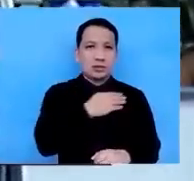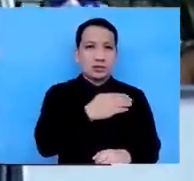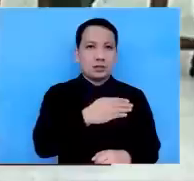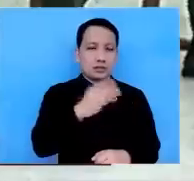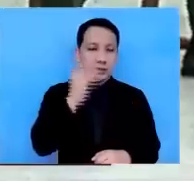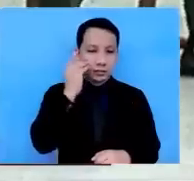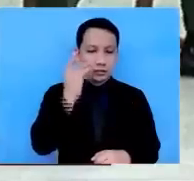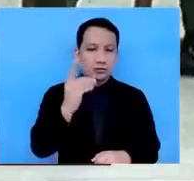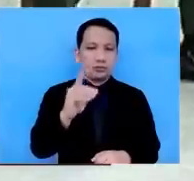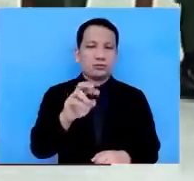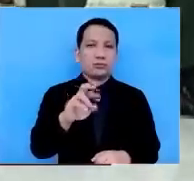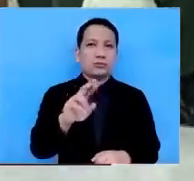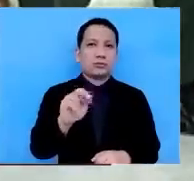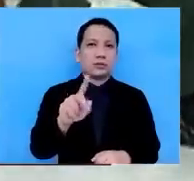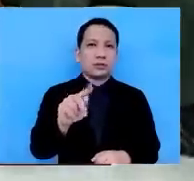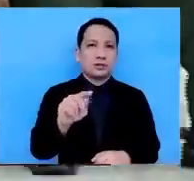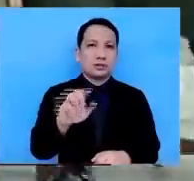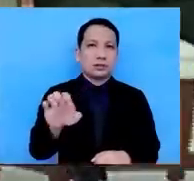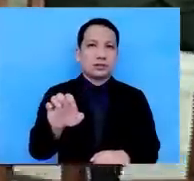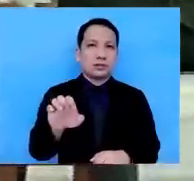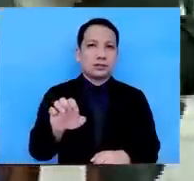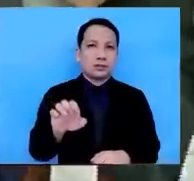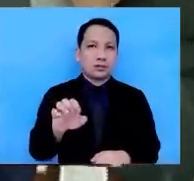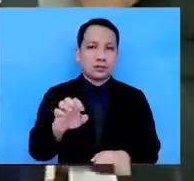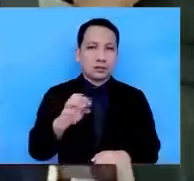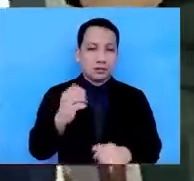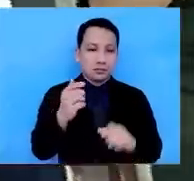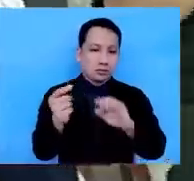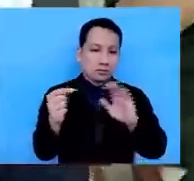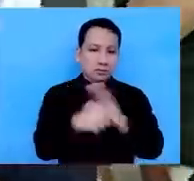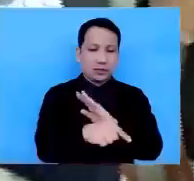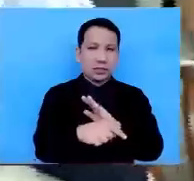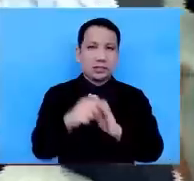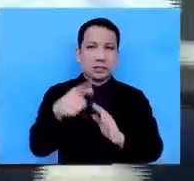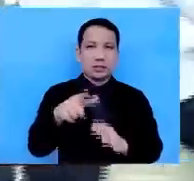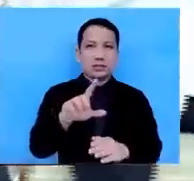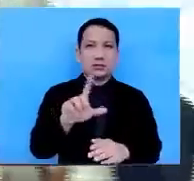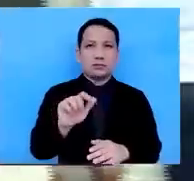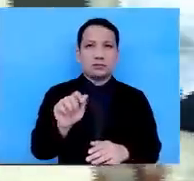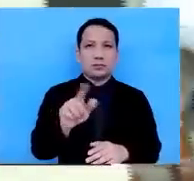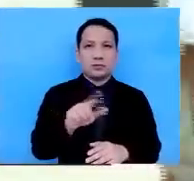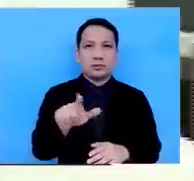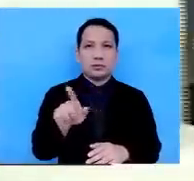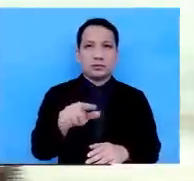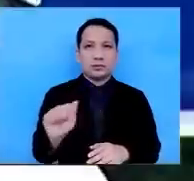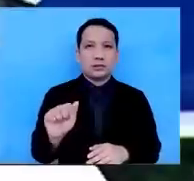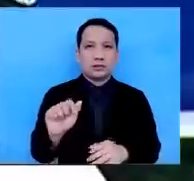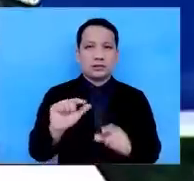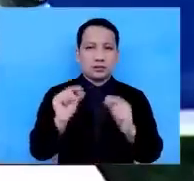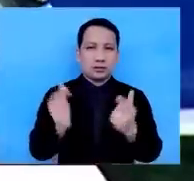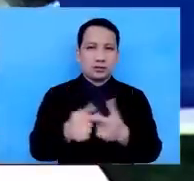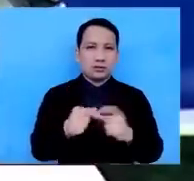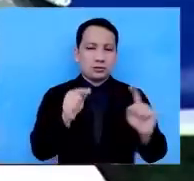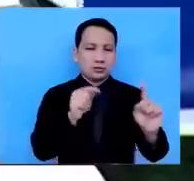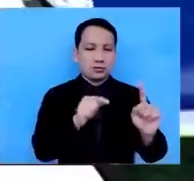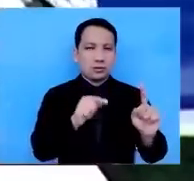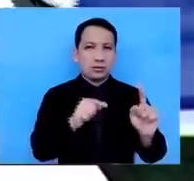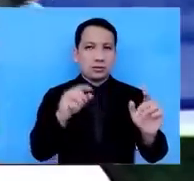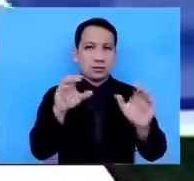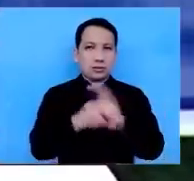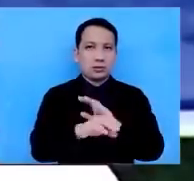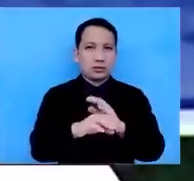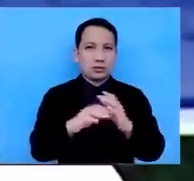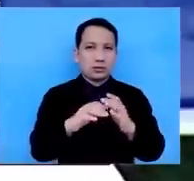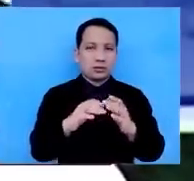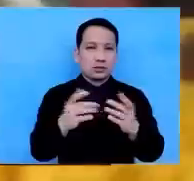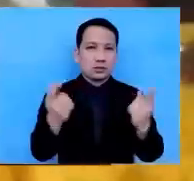Durante III ang mastermind sa pagpatay kay Plaza. Sabi ng Special Investigation Task Group, maituturing na crime of passion ang